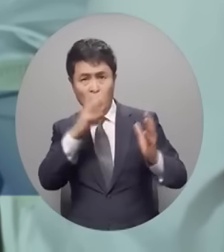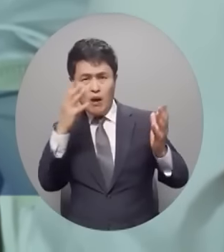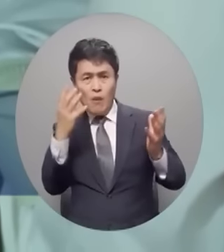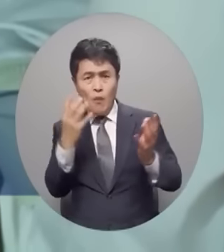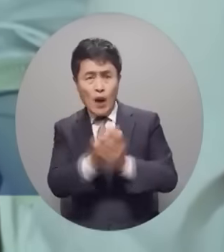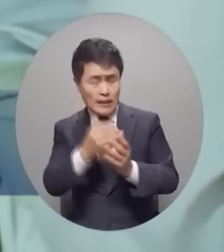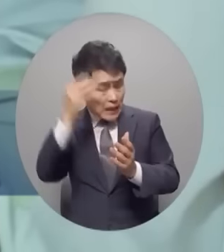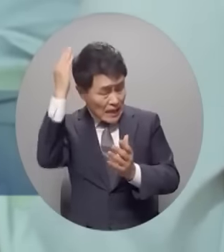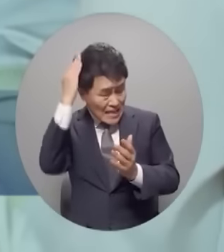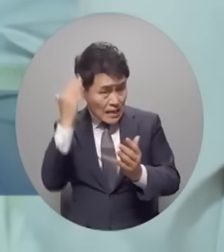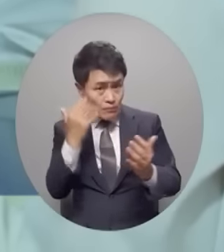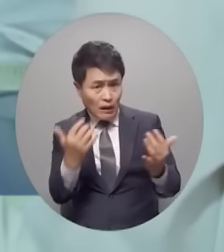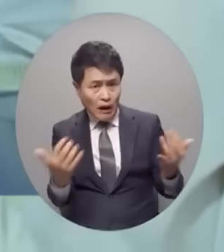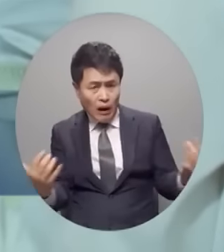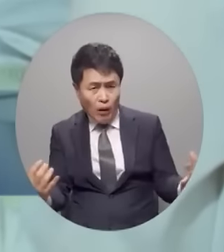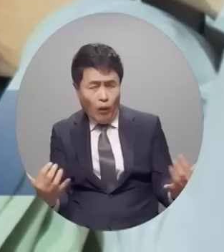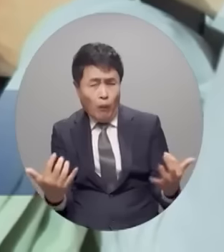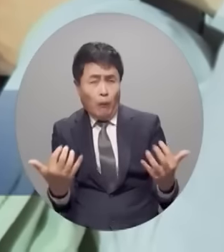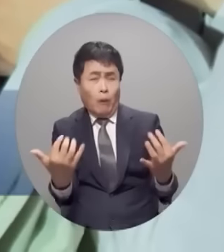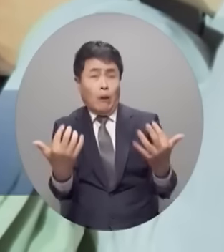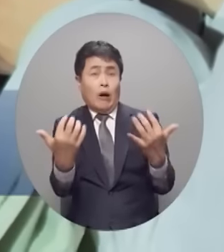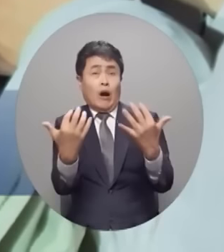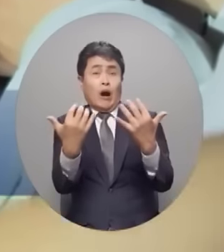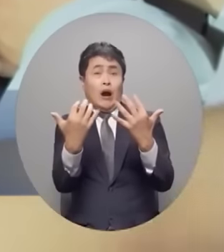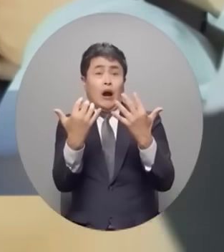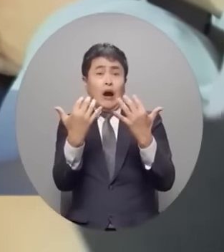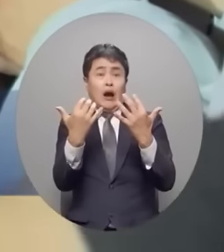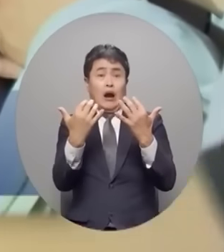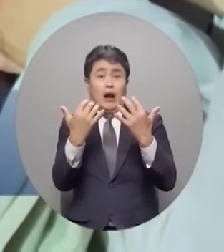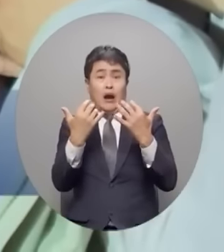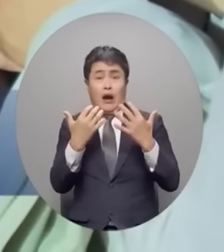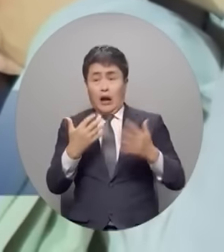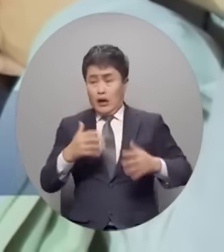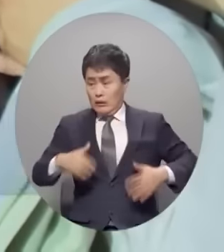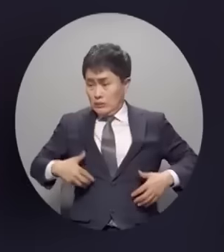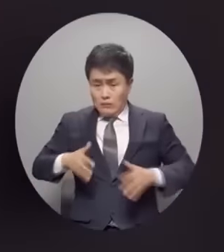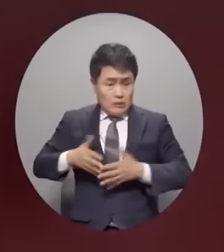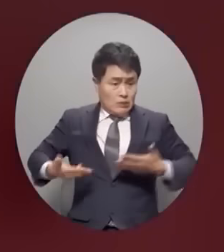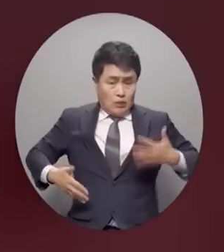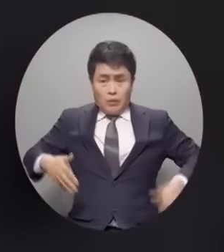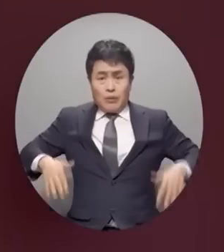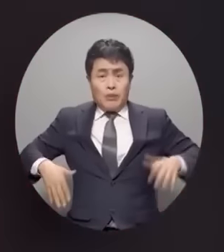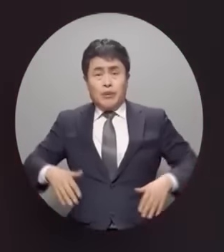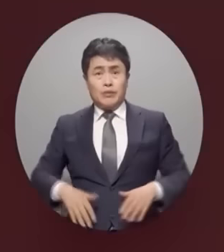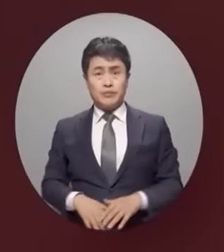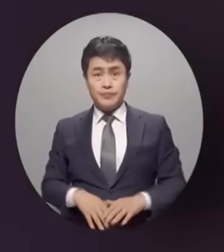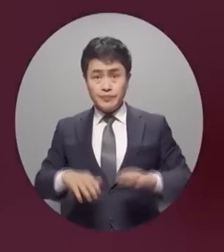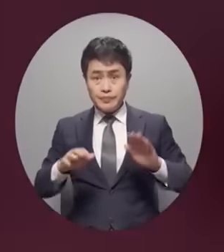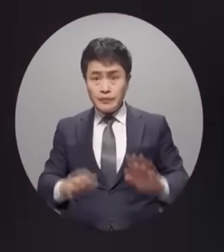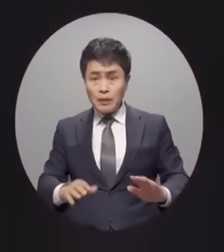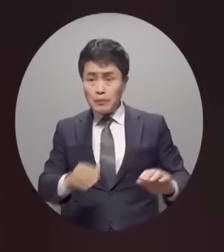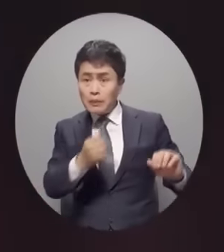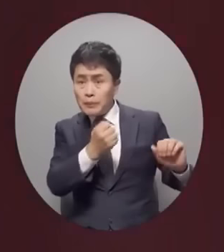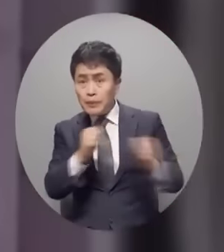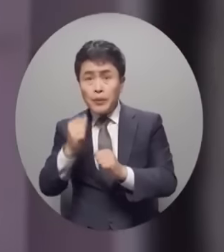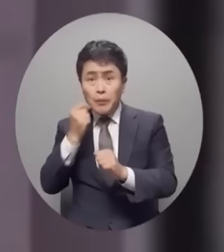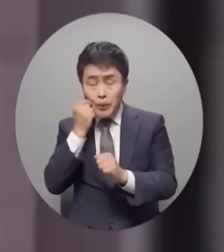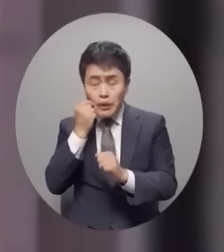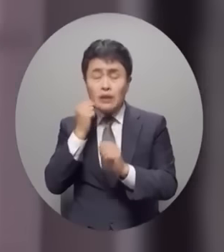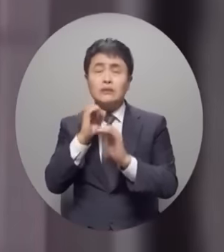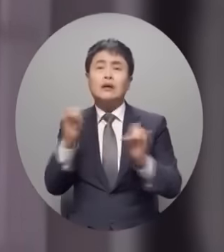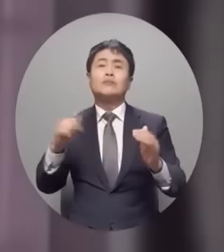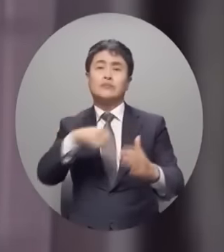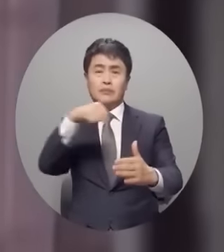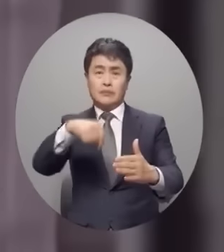시커먼 연기가 완전 물밑에서 올라와서 지금 지갑이고 뭐 아무것도 없는데. 하지만 미처 피하지 못한 사람들도